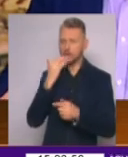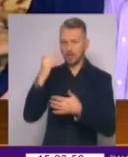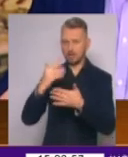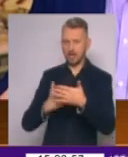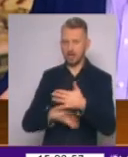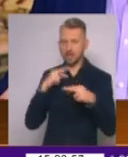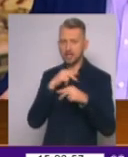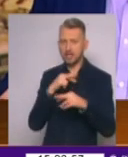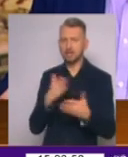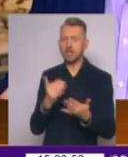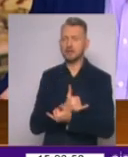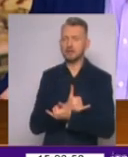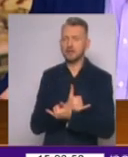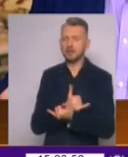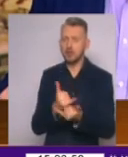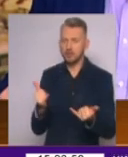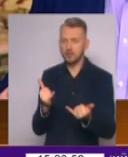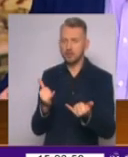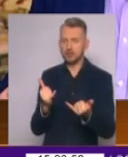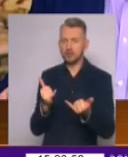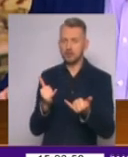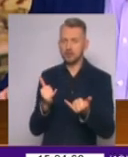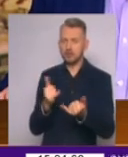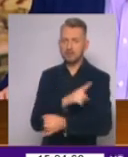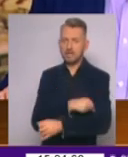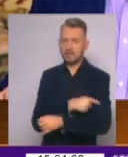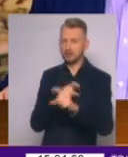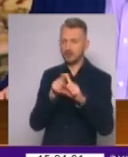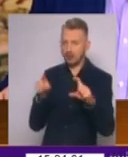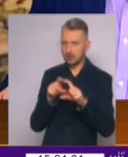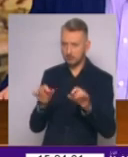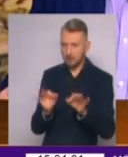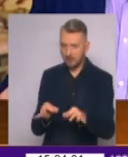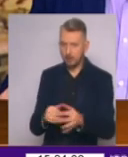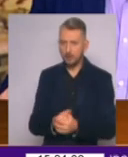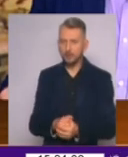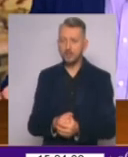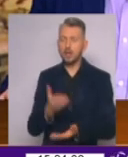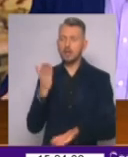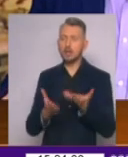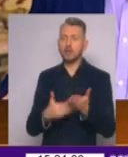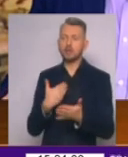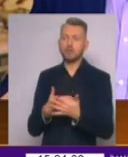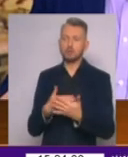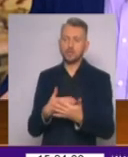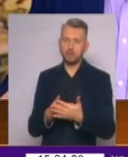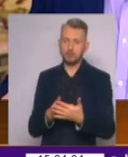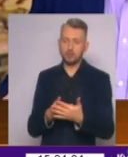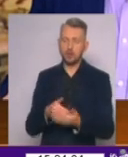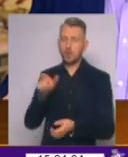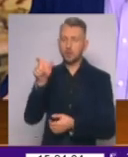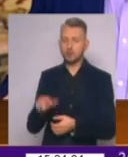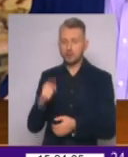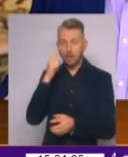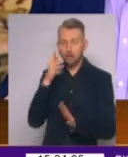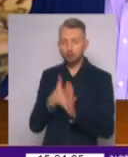переліком ліків, які забезпечуються саме медичні заклади ними, правильно? Якщо припустимо, людина